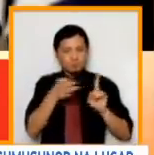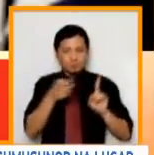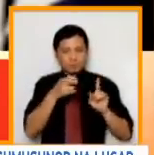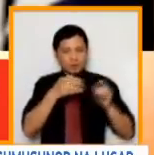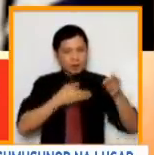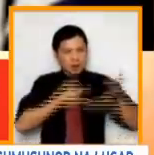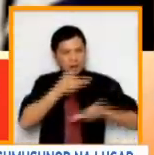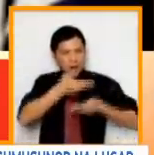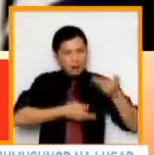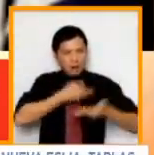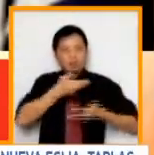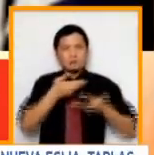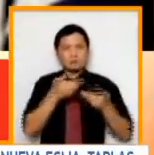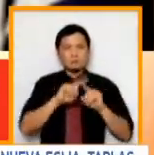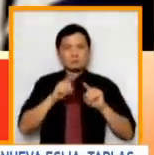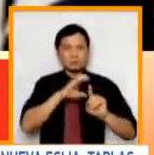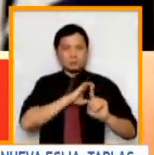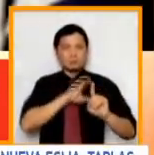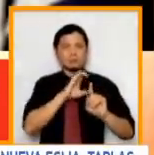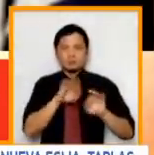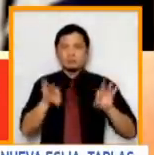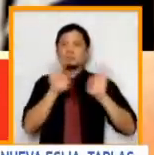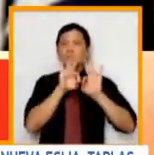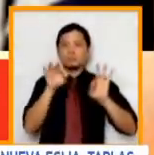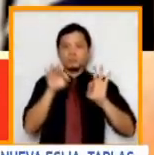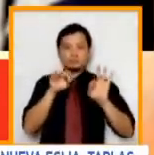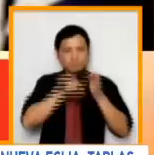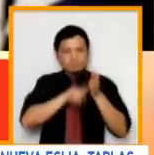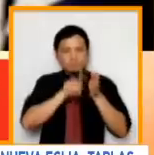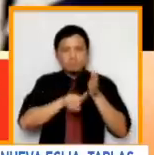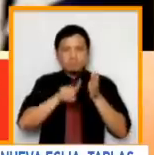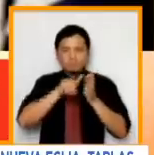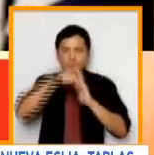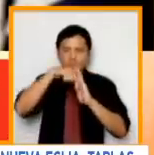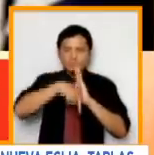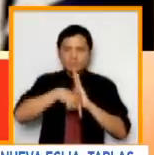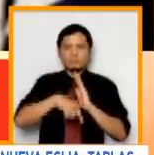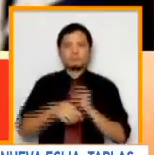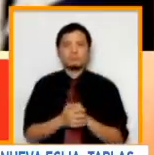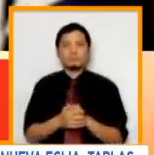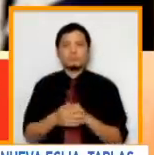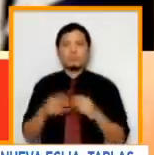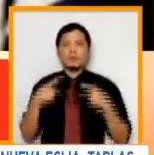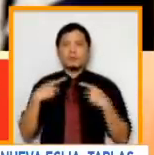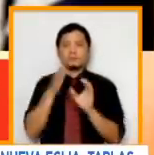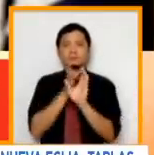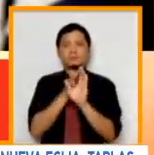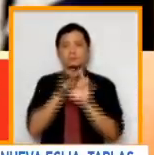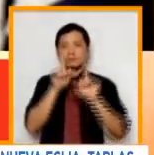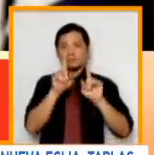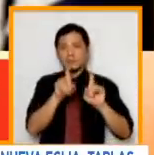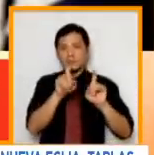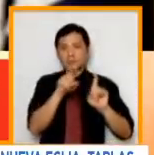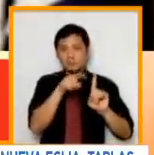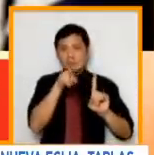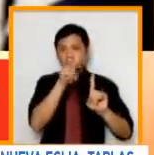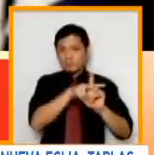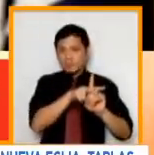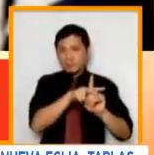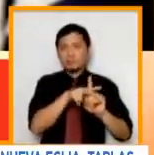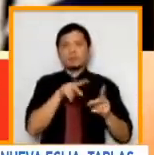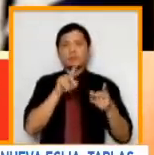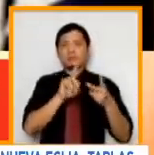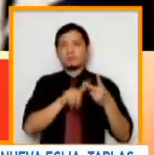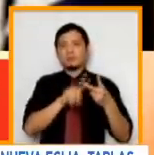nga, sa kayong kasiigan, ang nire-require natin na mag-undergo ng neuropsychiatric test kung mag-a-apply for promotion or mag-a-apply for